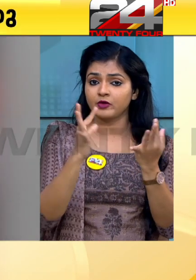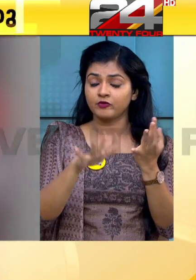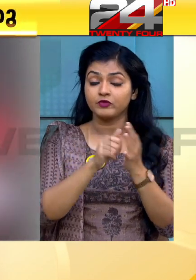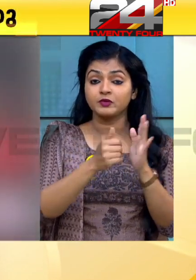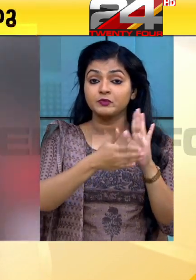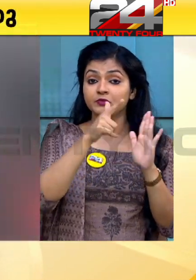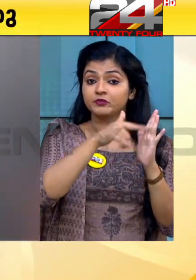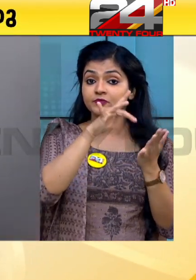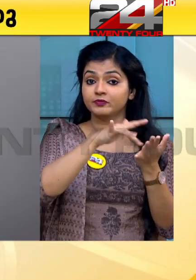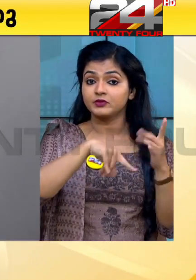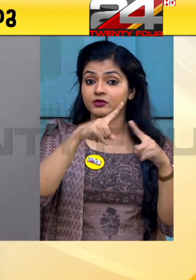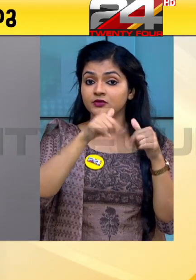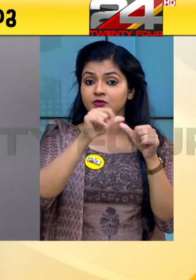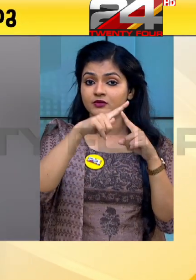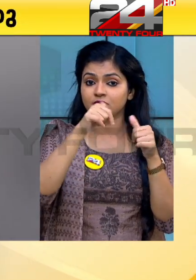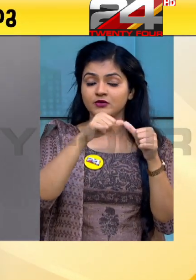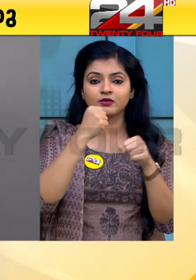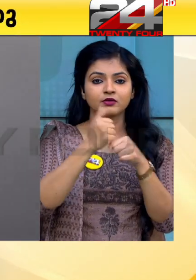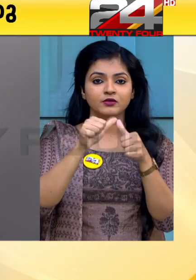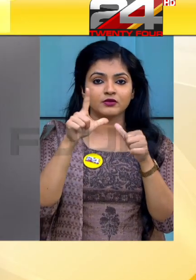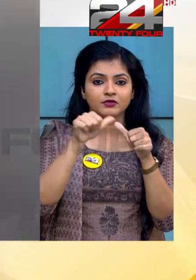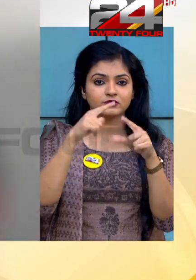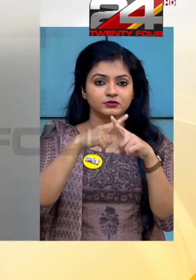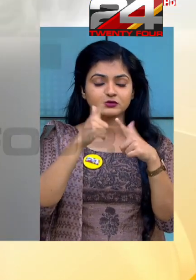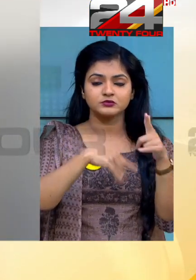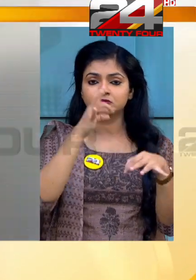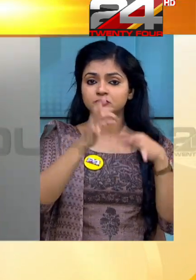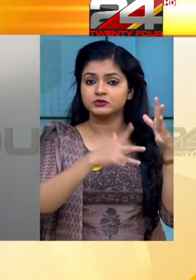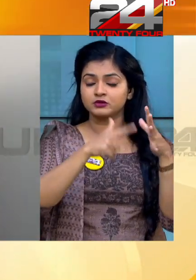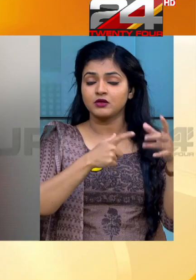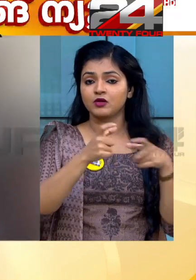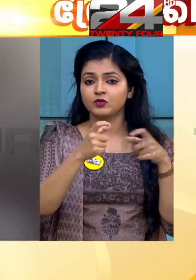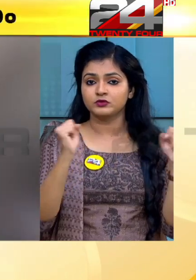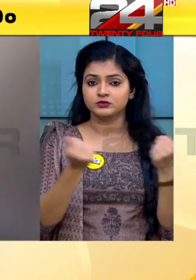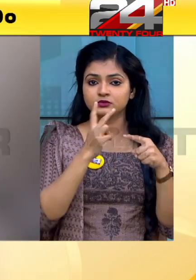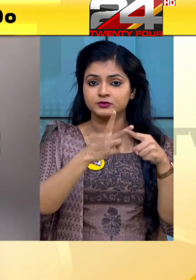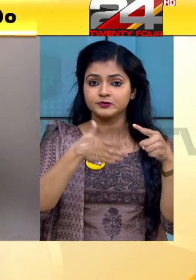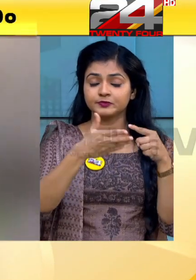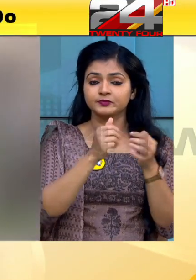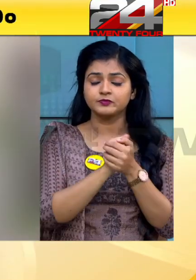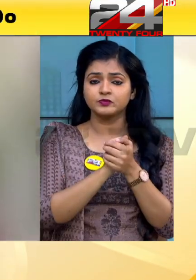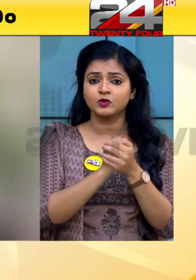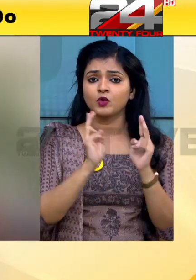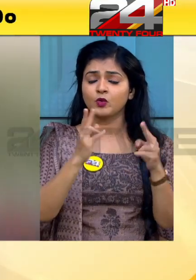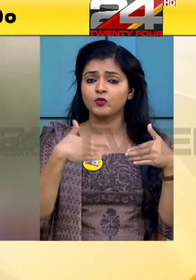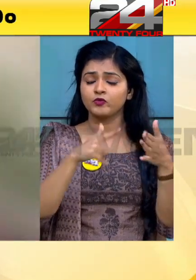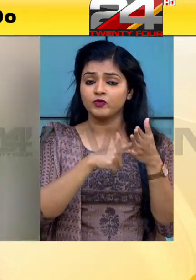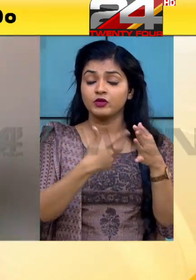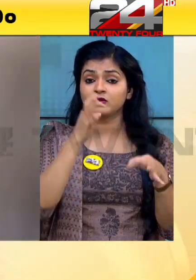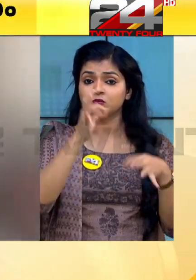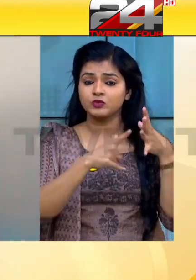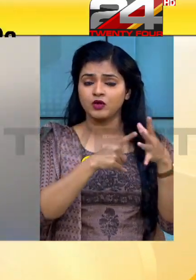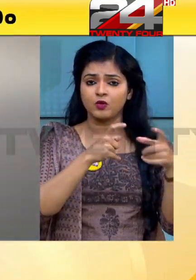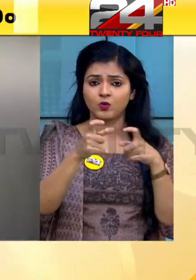തീപിടുത്തം ഉണ്ടായിട്ടുള്ളത്. ഇപ്പോൾ തീ അണയ്ക്കാനുള്ള പരിശ്രമം തുടരുകയാണ്. ഗോകുൽ, സ്വാഭാവികമായി ഈ കെട്ടിടത്തിന് സുരക്ഷാ സംവിധാനങ്ങളൊക്കെ